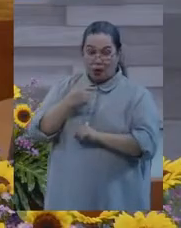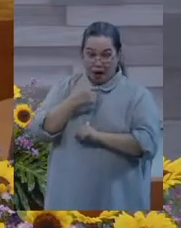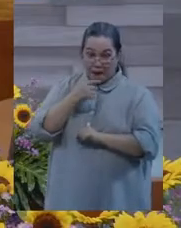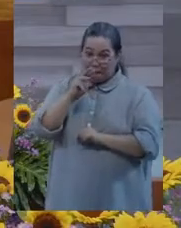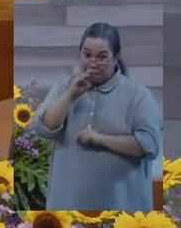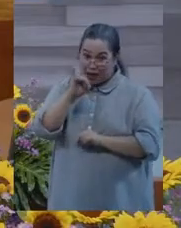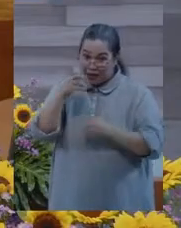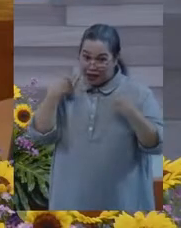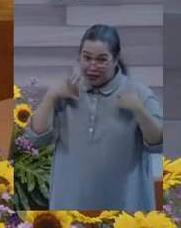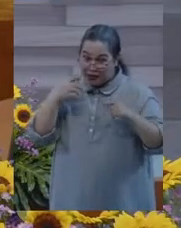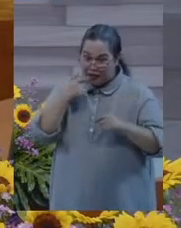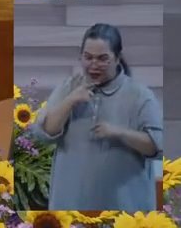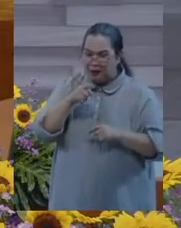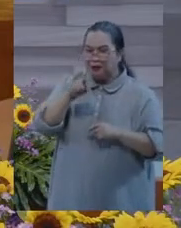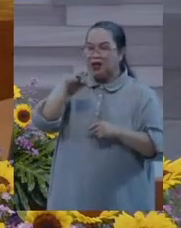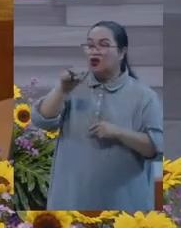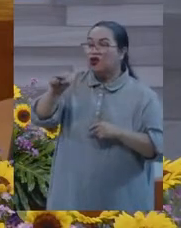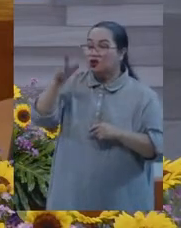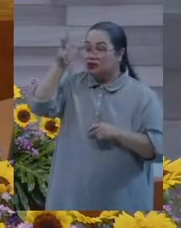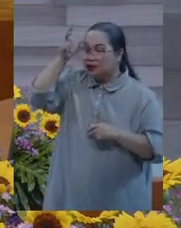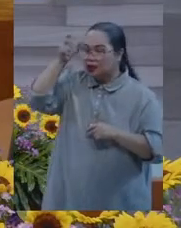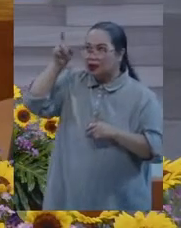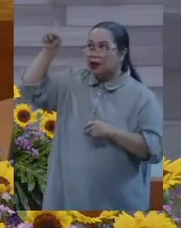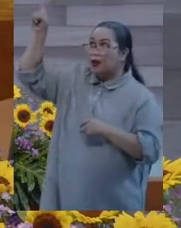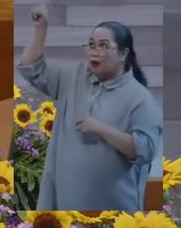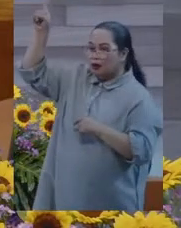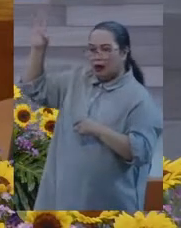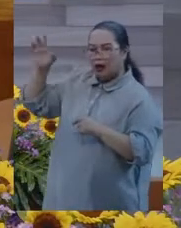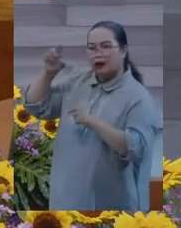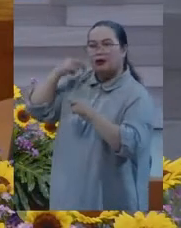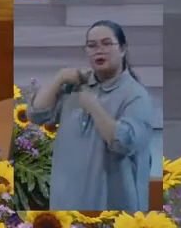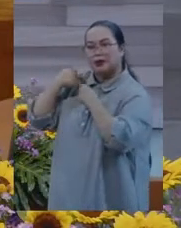iyo. So ang sabi niya, Lord,